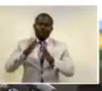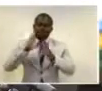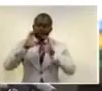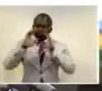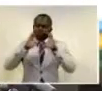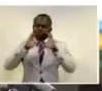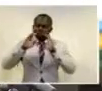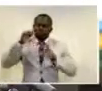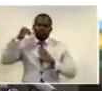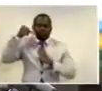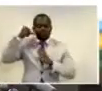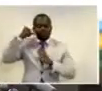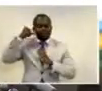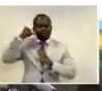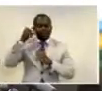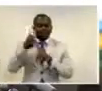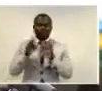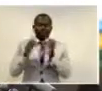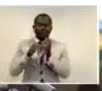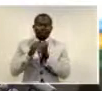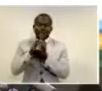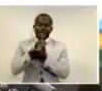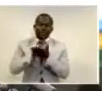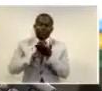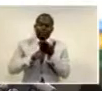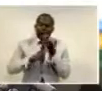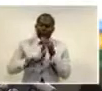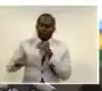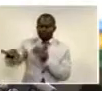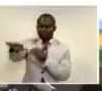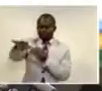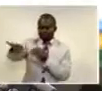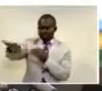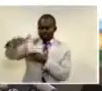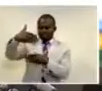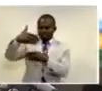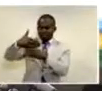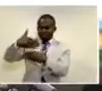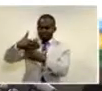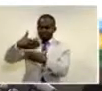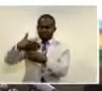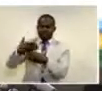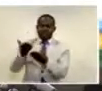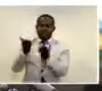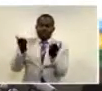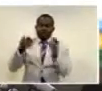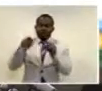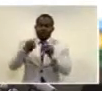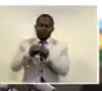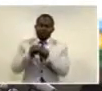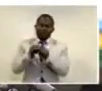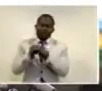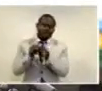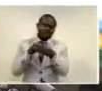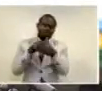telefoni ndetse bimwe bikaba ari ibiherereye no ku mupaka aha naho bikaba